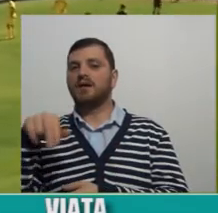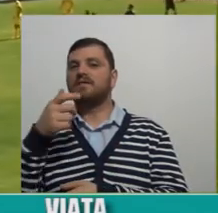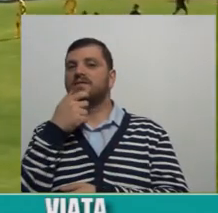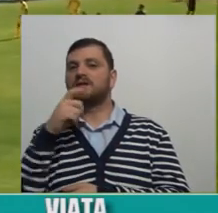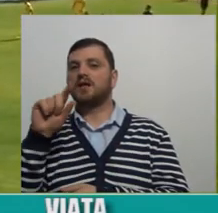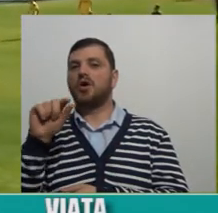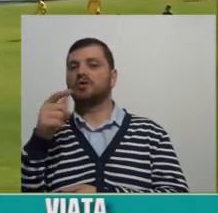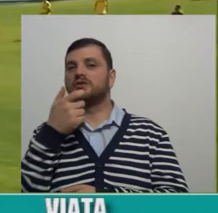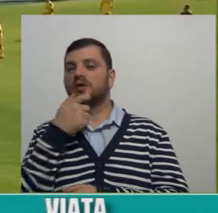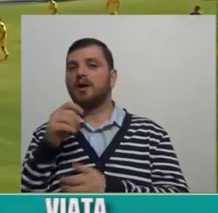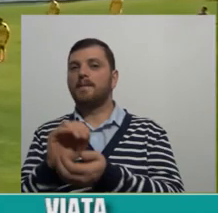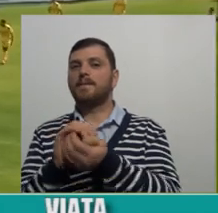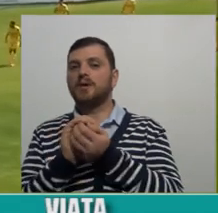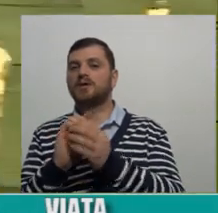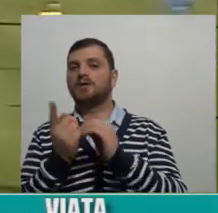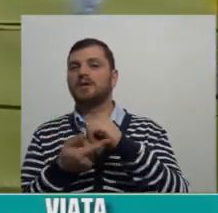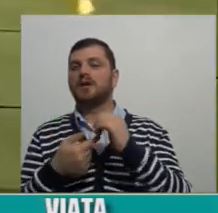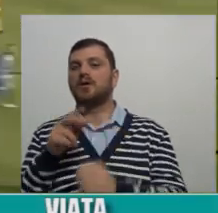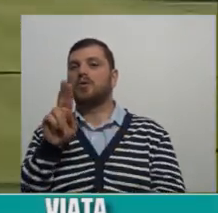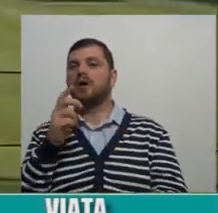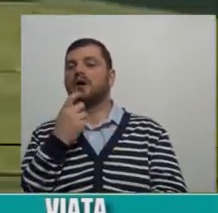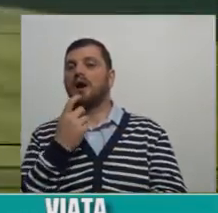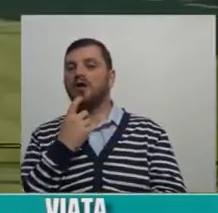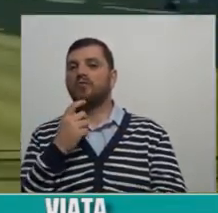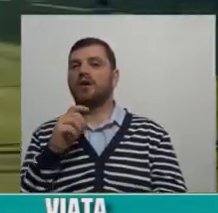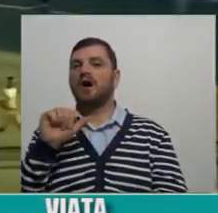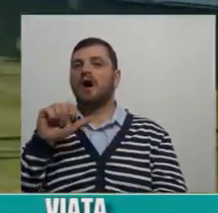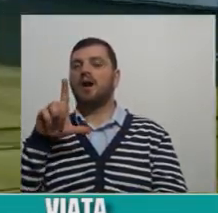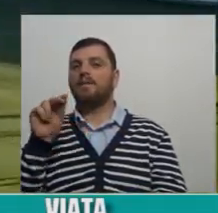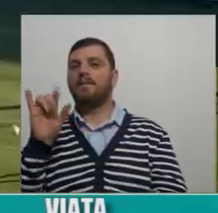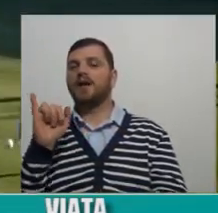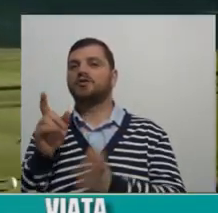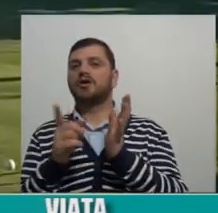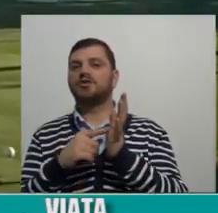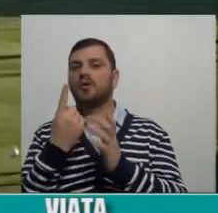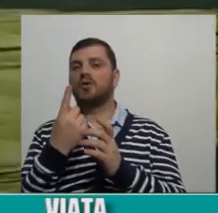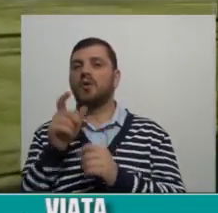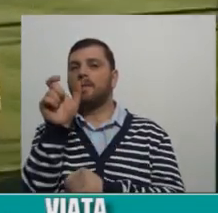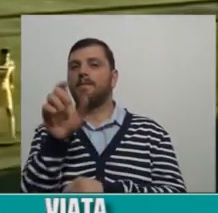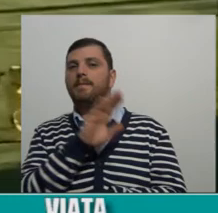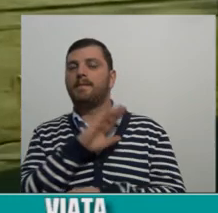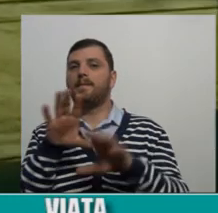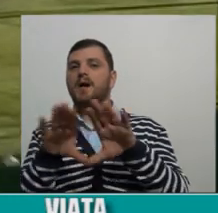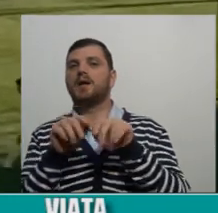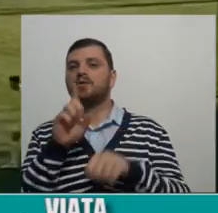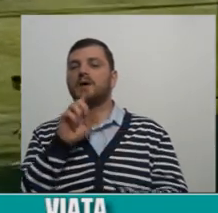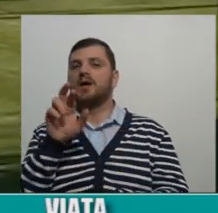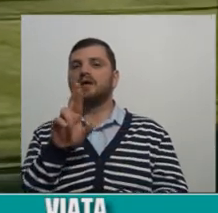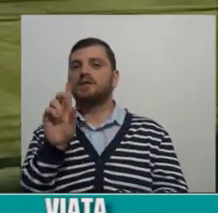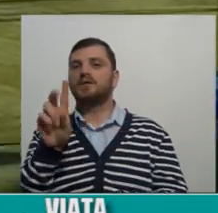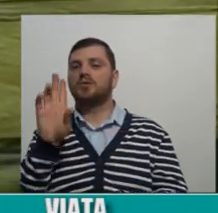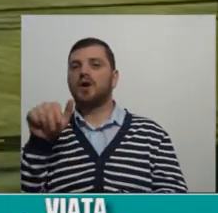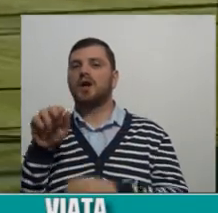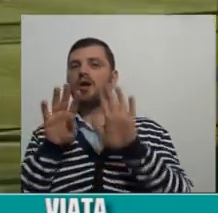Șerban, în vârstă de 20 de ani împrumutat de la Universitatea Craiova, Alexandru Pelici a solicitat un portar și l-a primit pe